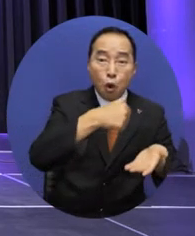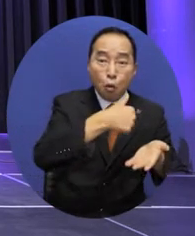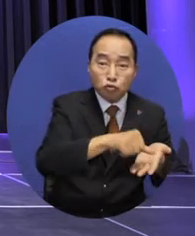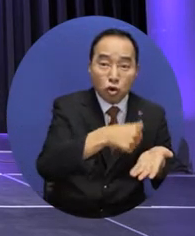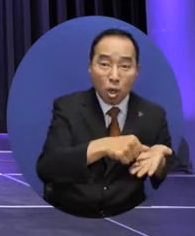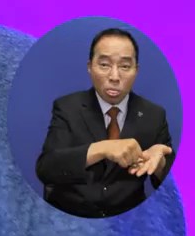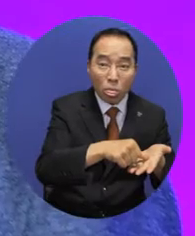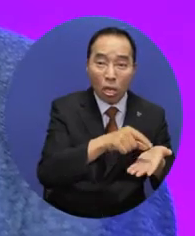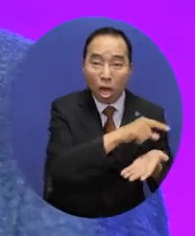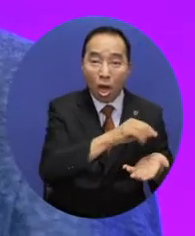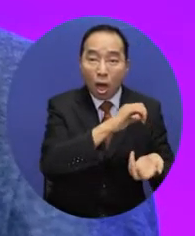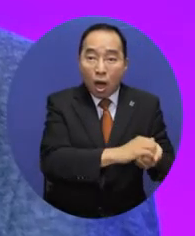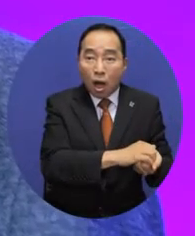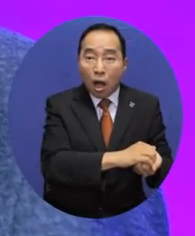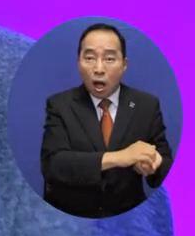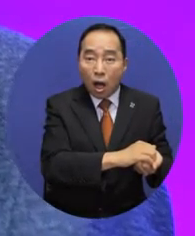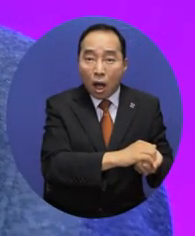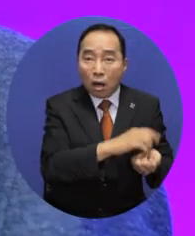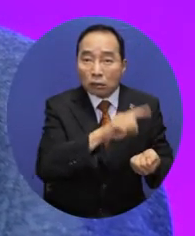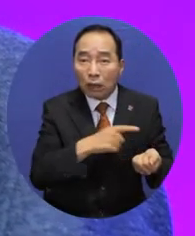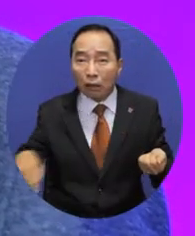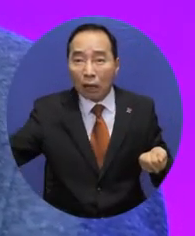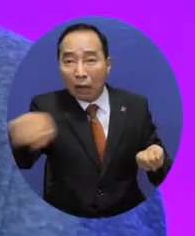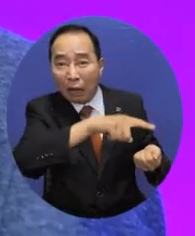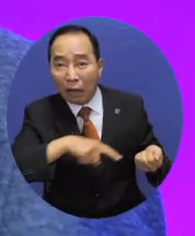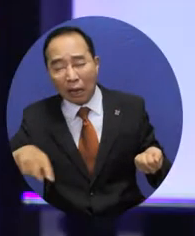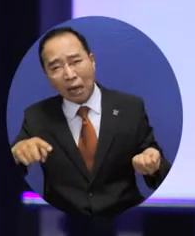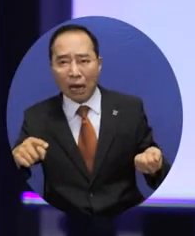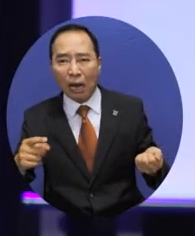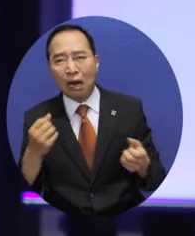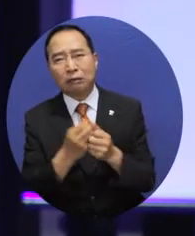한계에 이르렀다. 그래서 자원을 놓고 경쟁이 발생했다.